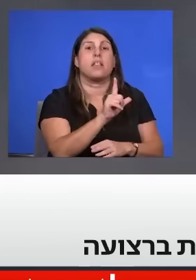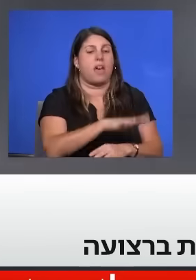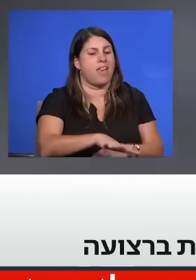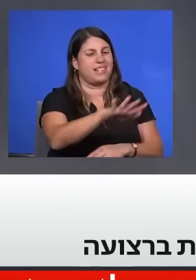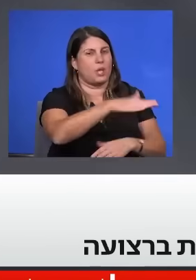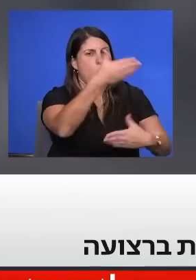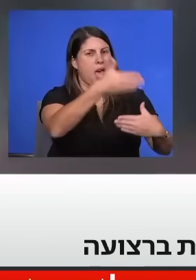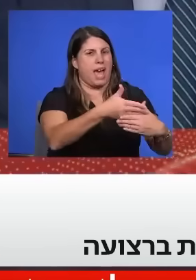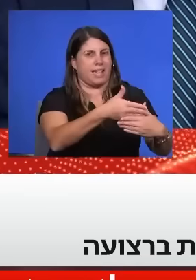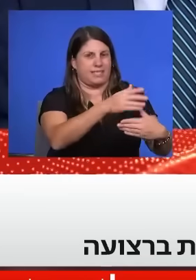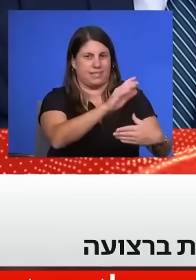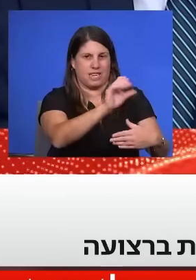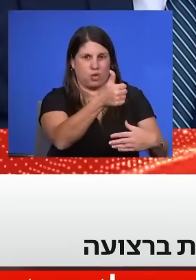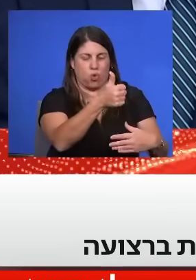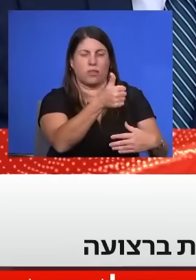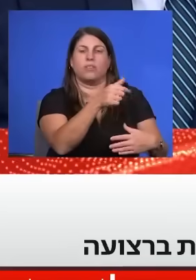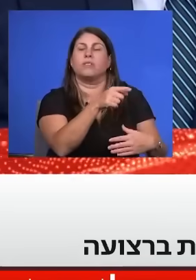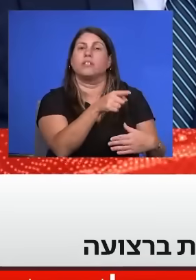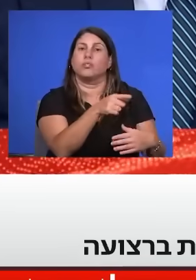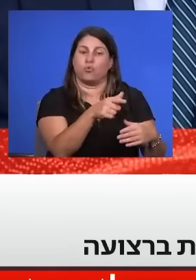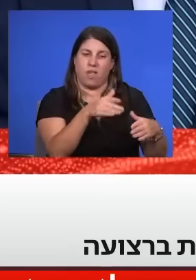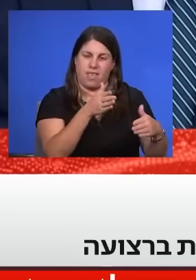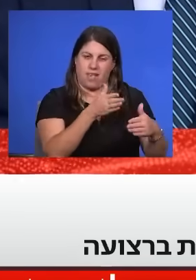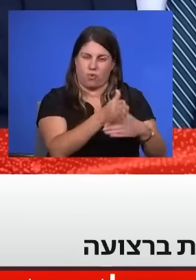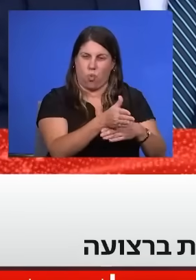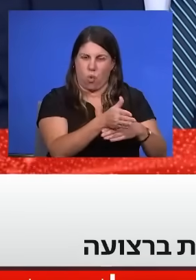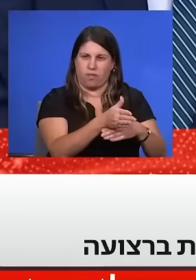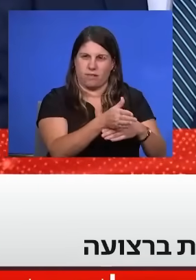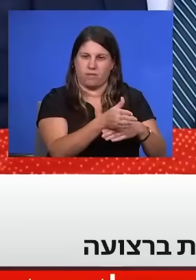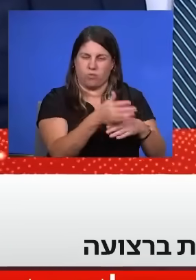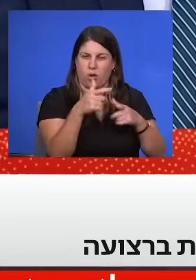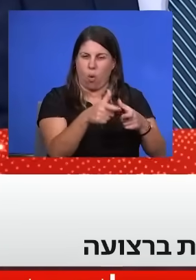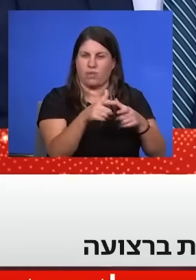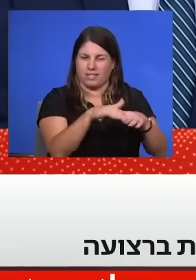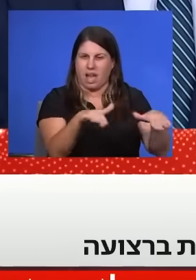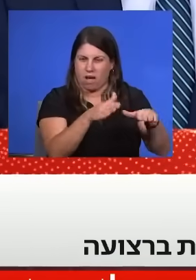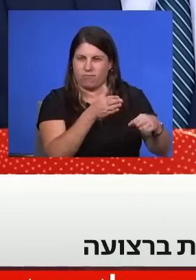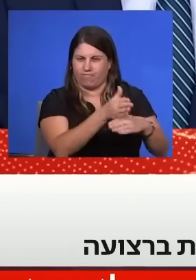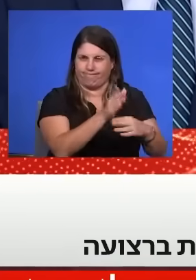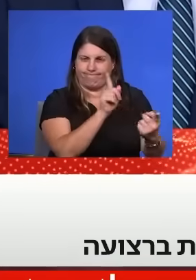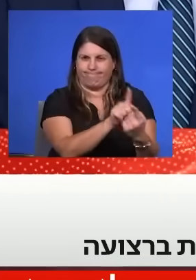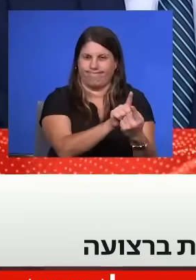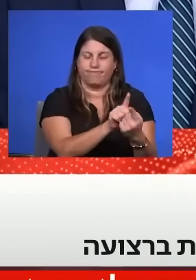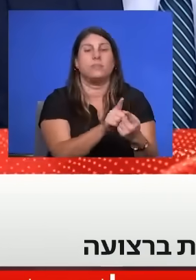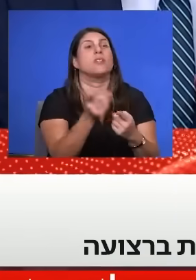התקלו כוחות הקרקע בצפון רצועת עזה. ובנוסף לזה, עוד מקרה